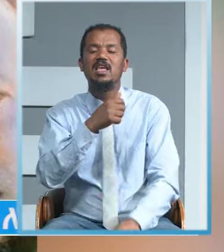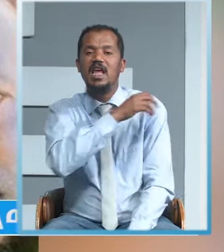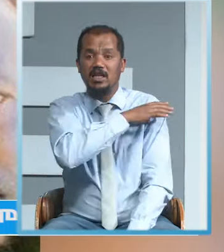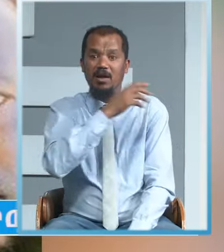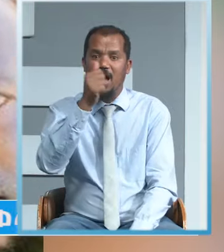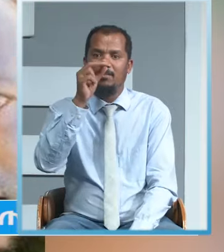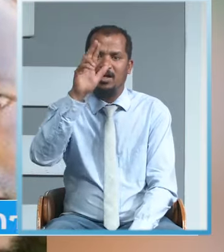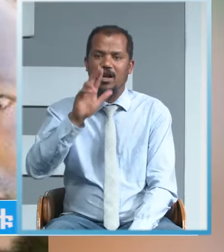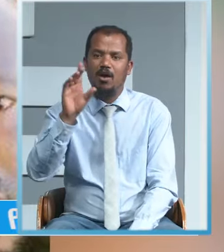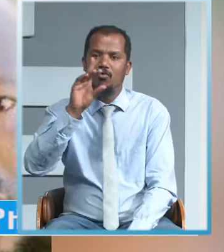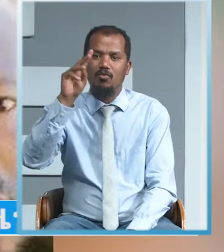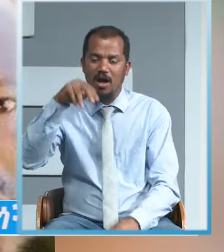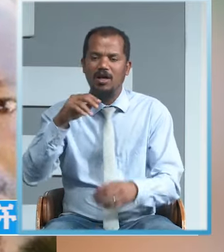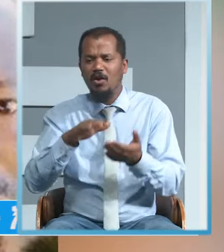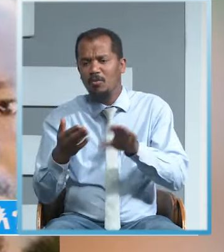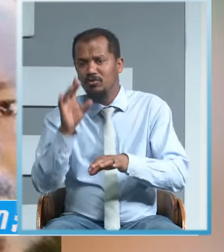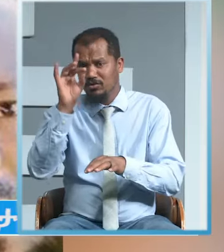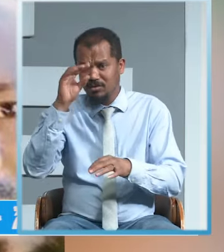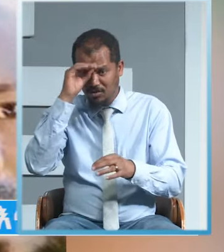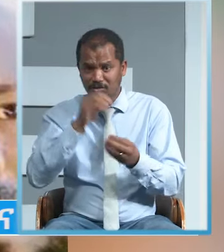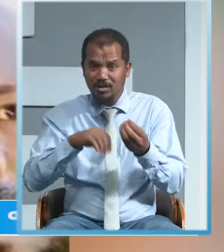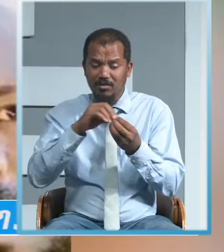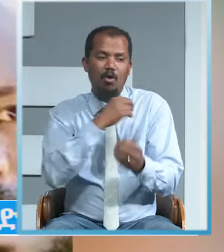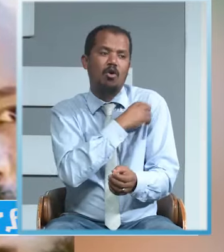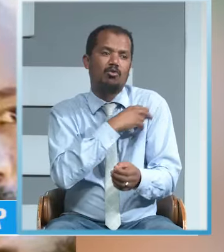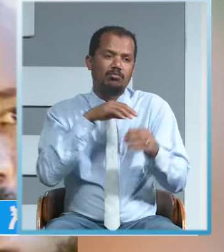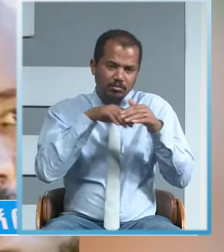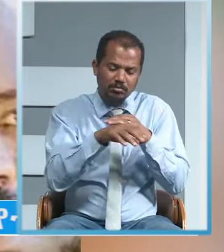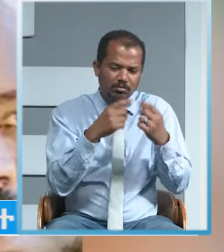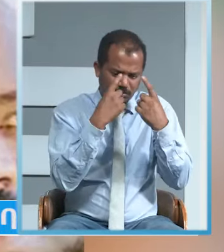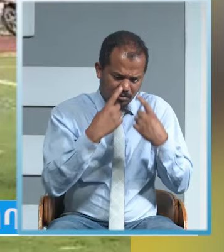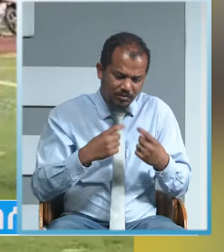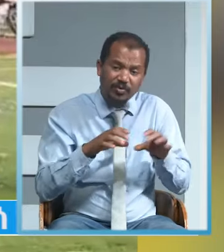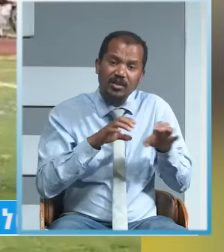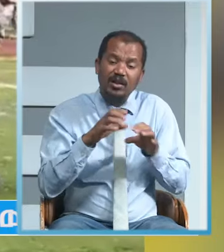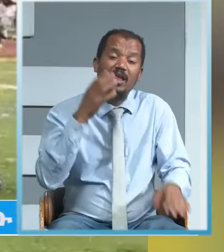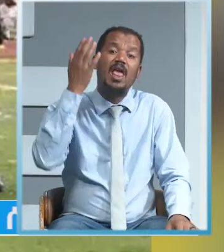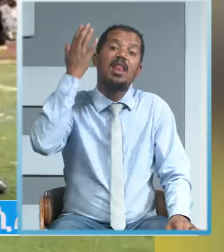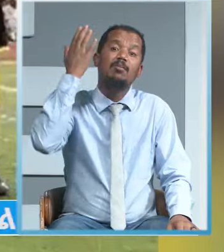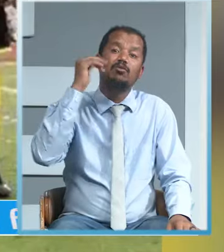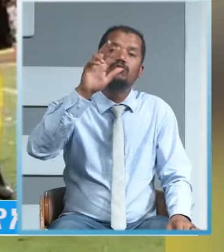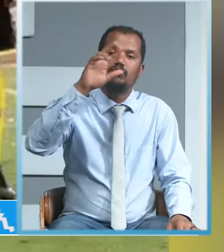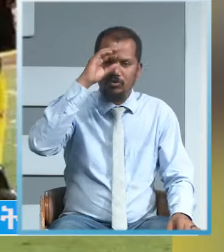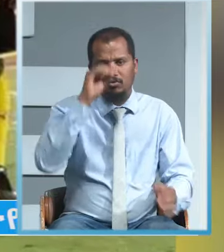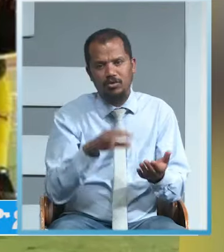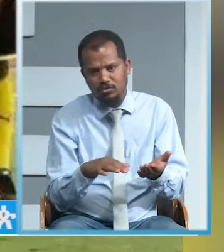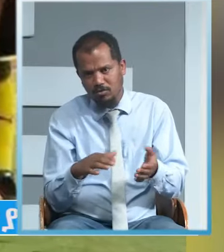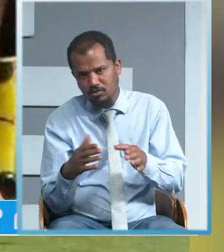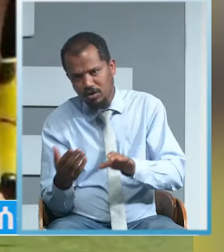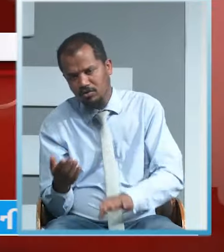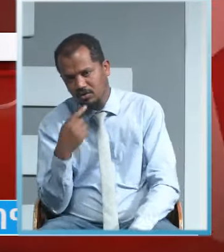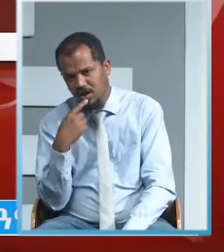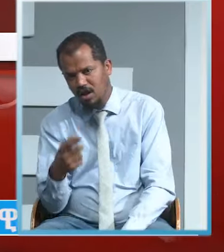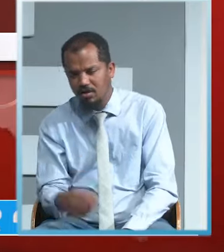አበራ ኩማ ከሞቱት 8 ሰዎች በተጨማሪ ሆስፒታል ህክምና ሲደረግላቸው የነበሩ 3 ሰዎች መሞታቸውን